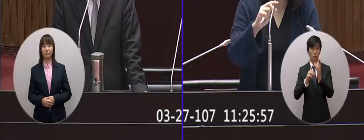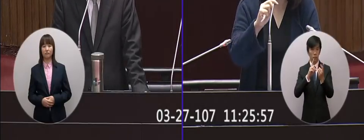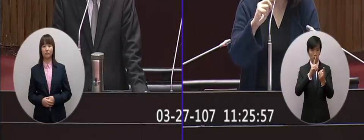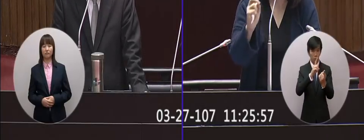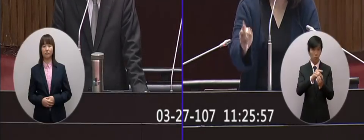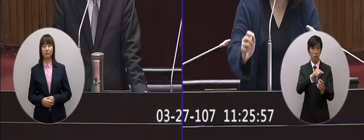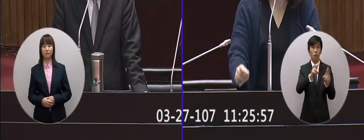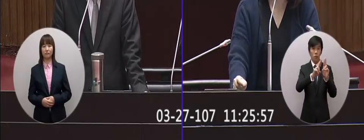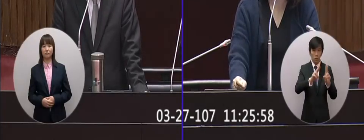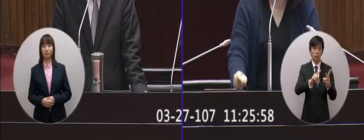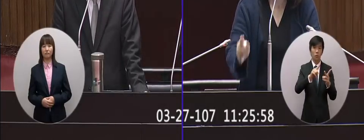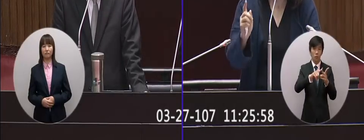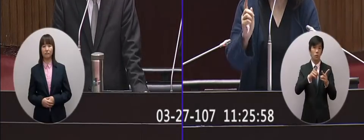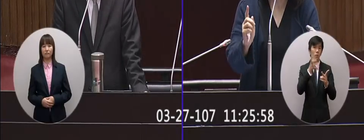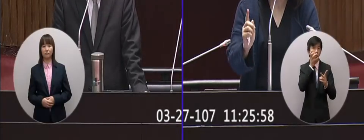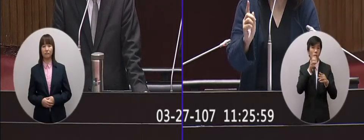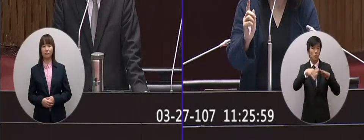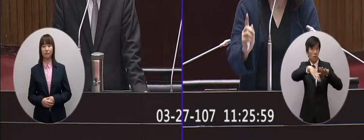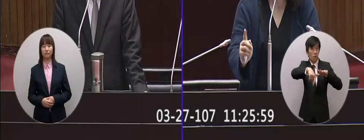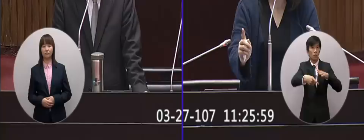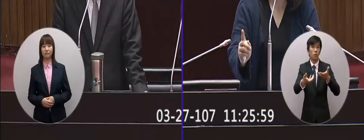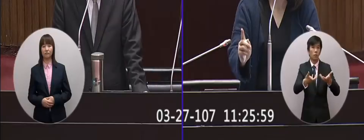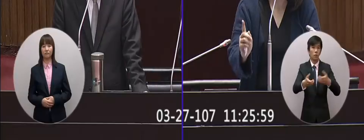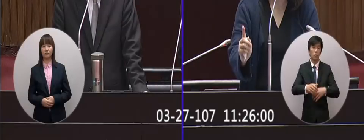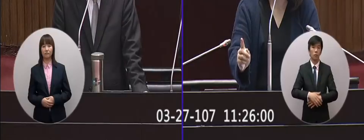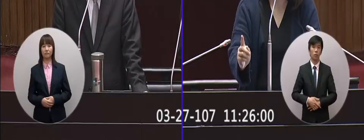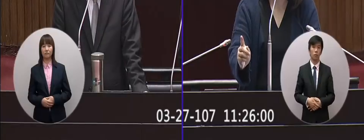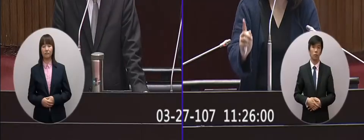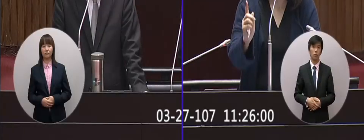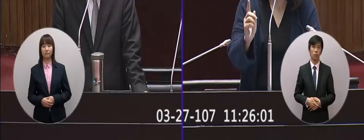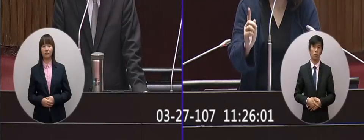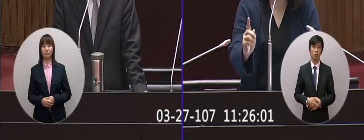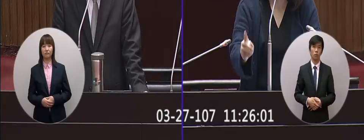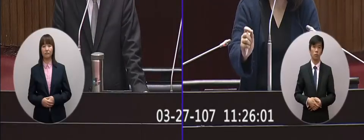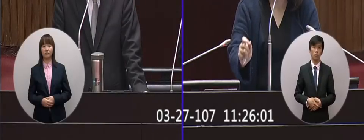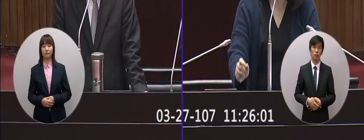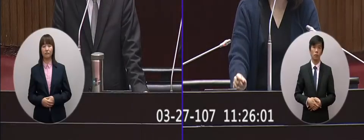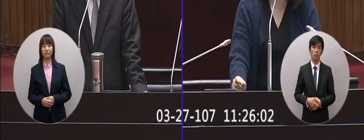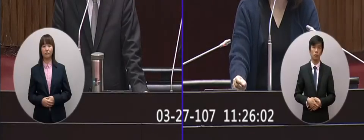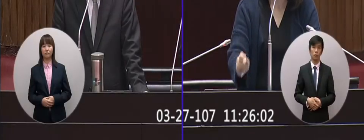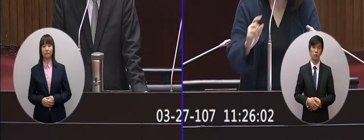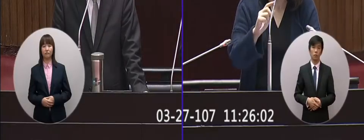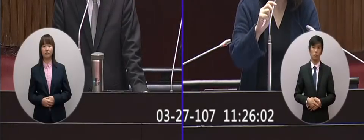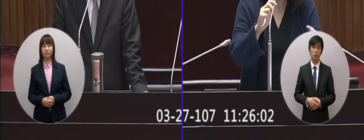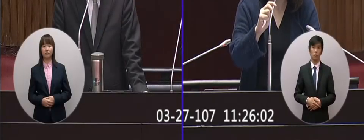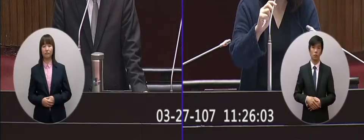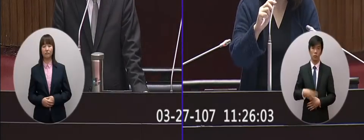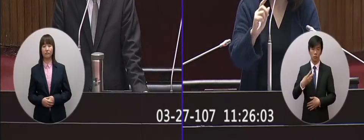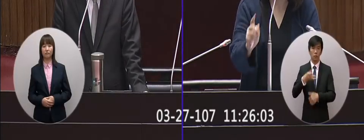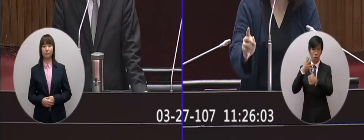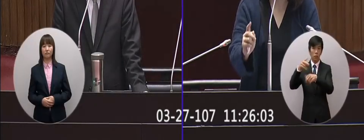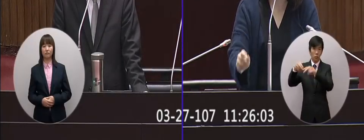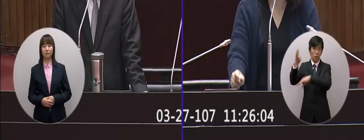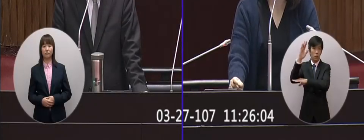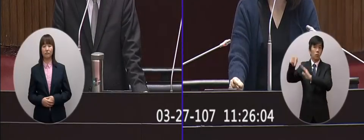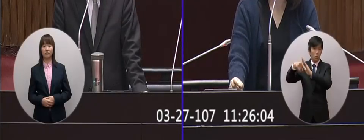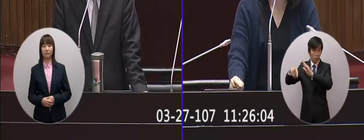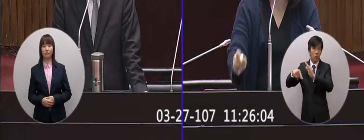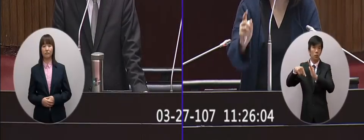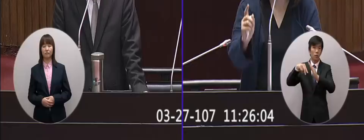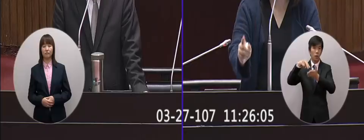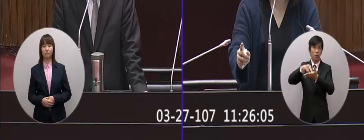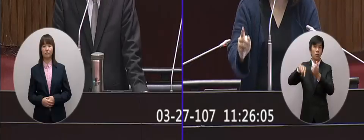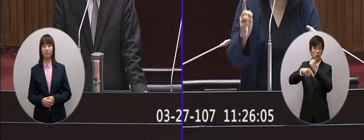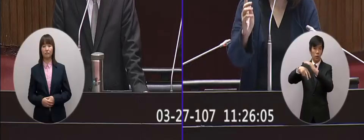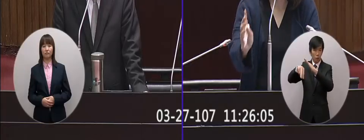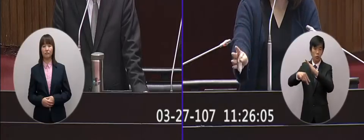源、有关于矿业，那我们也要在这个行政院要立法院要提出主改，